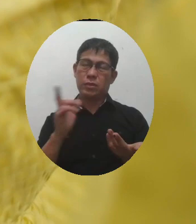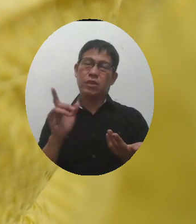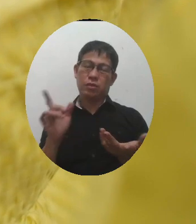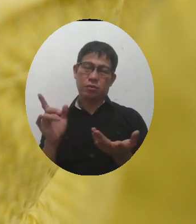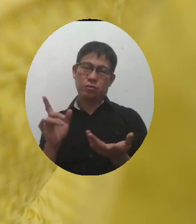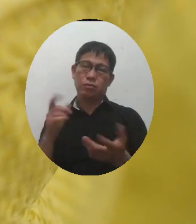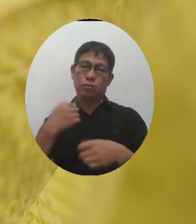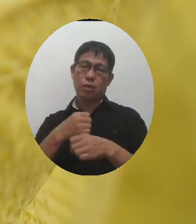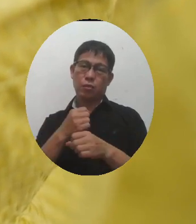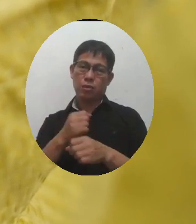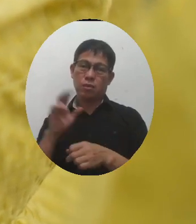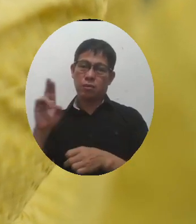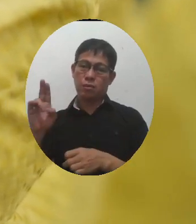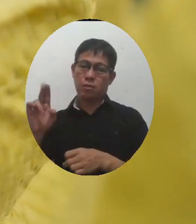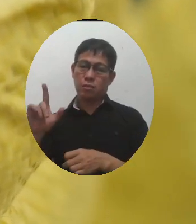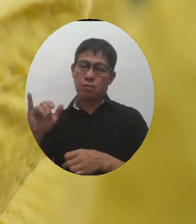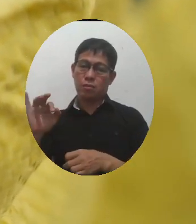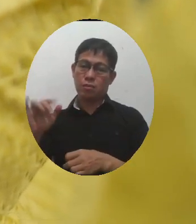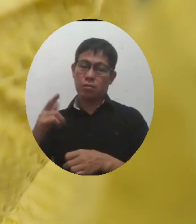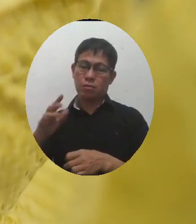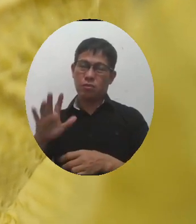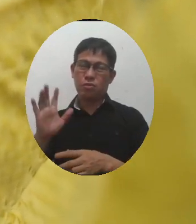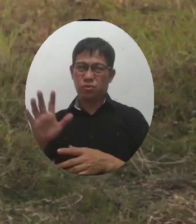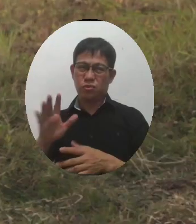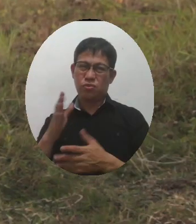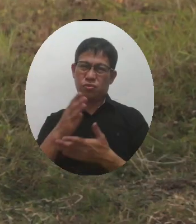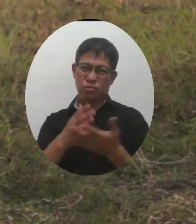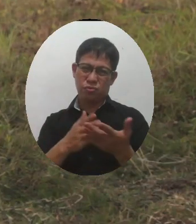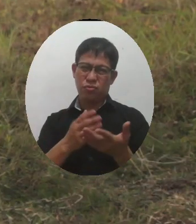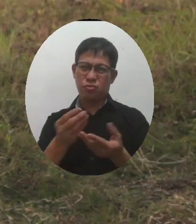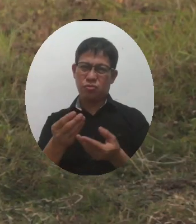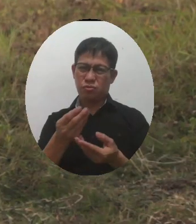dinadala po dito, tapos sinasalang po nila.